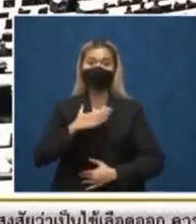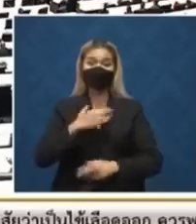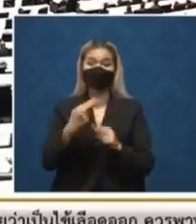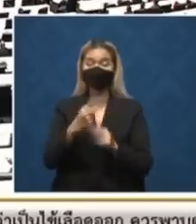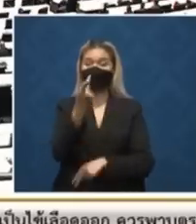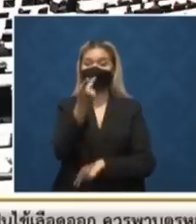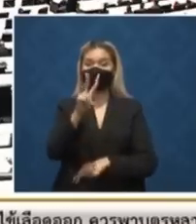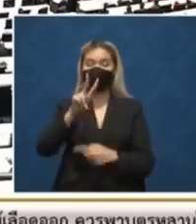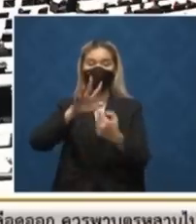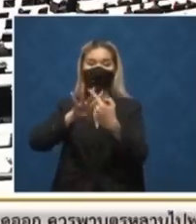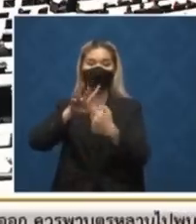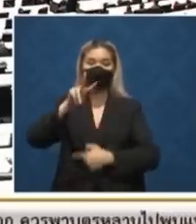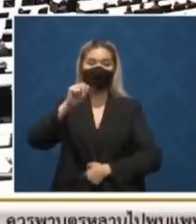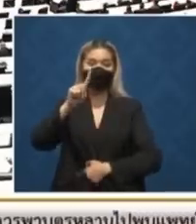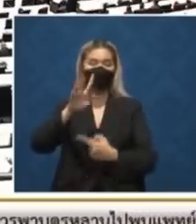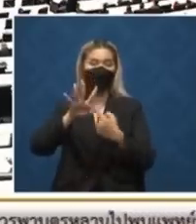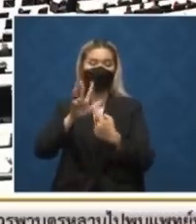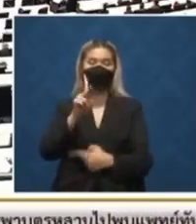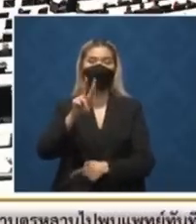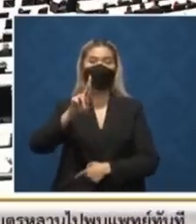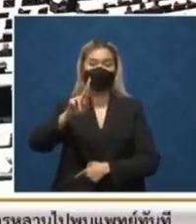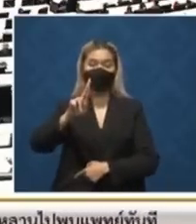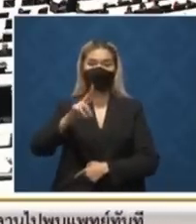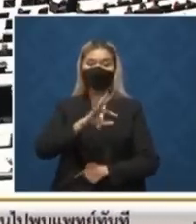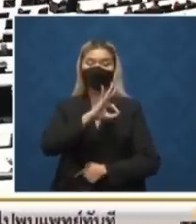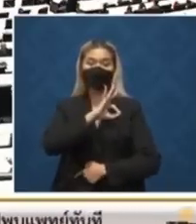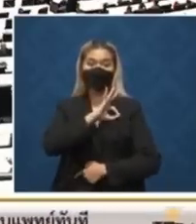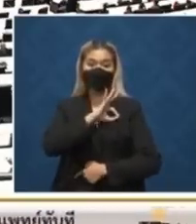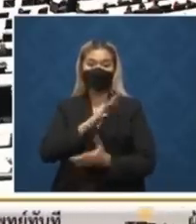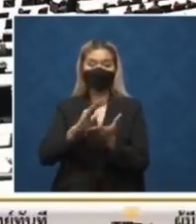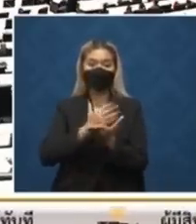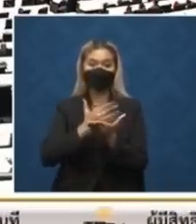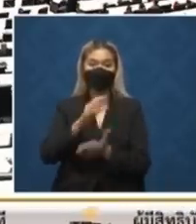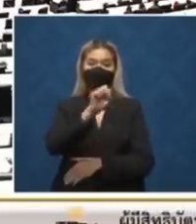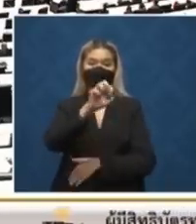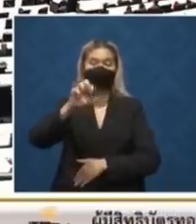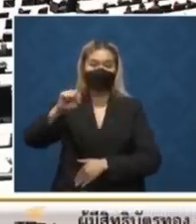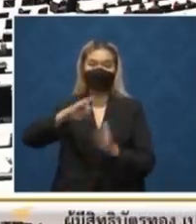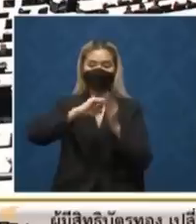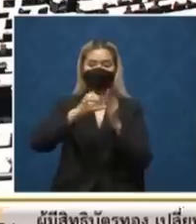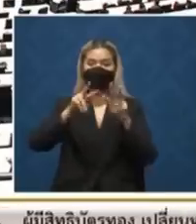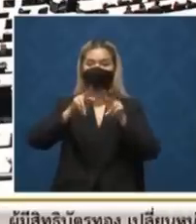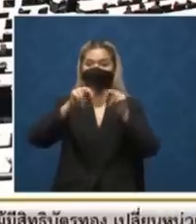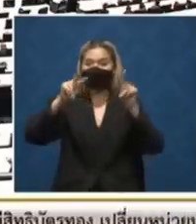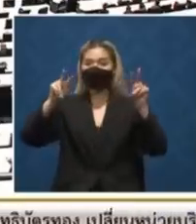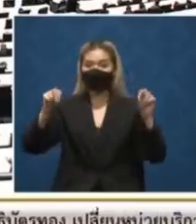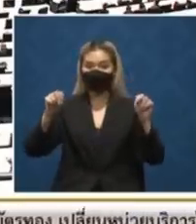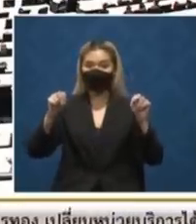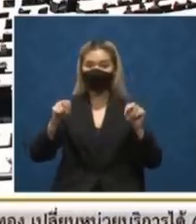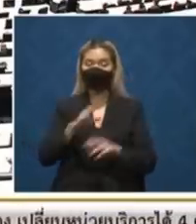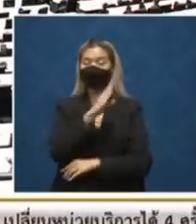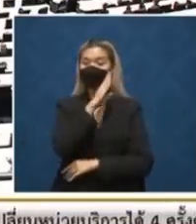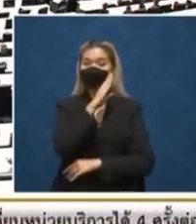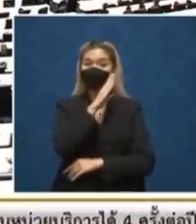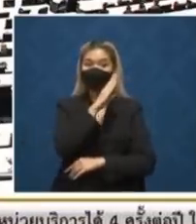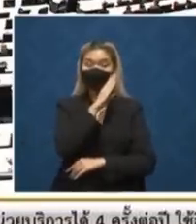การเมืองไม่ว่าแพ้ว่าชนะเราต้องมีการกล้าแสดงท่าทีทางการเมืองและกล้าแสดงจุดยืนนะ ม ันพรรคการเมืองก็ไม่มีจุดยืนของตัวเ